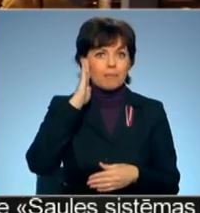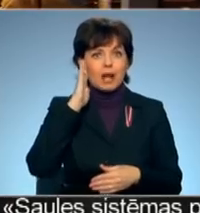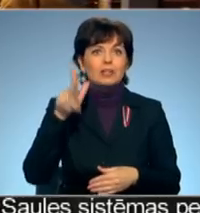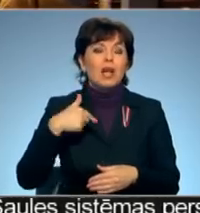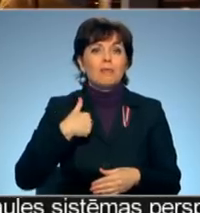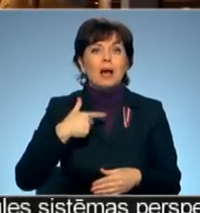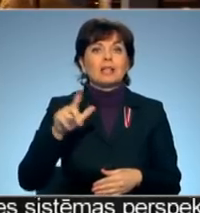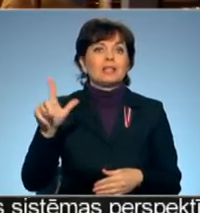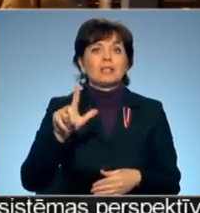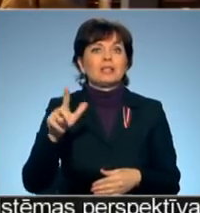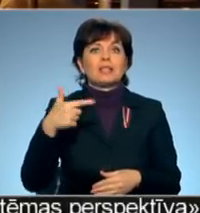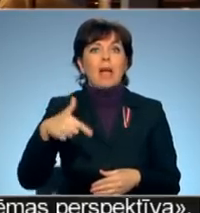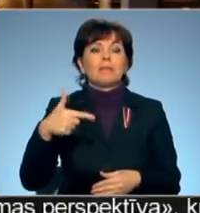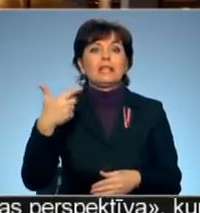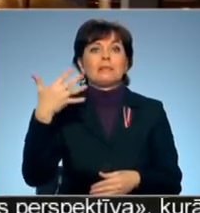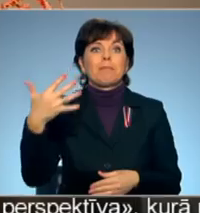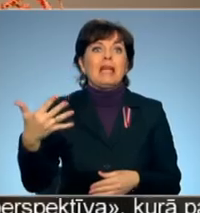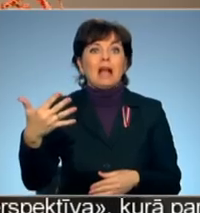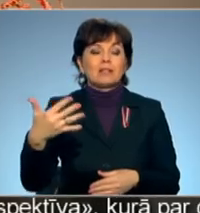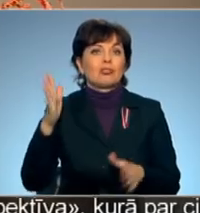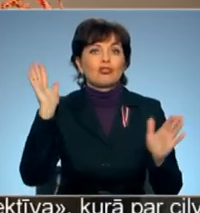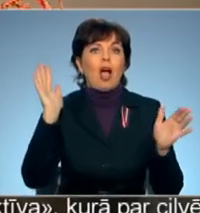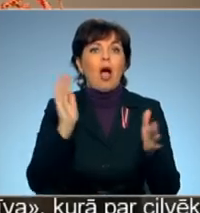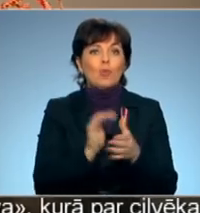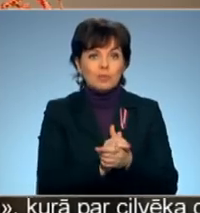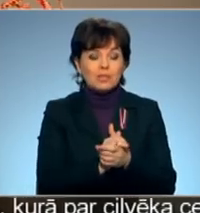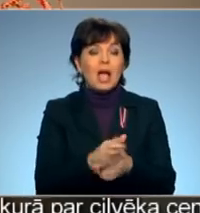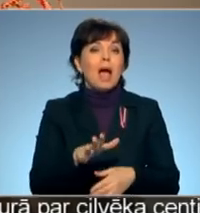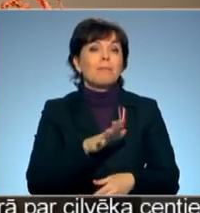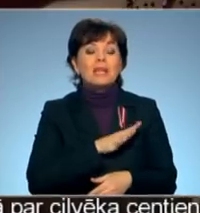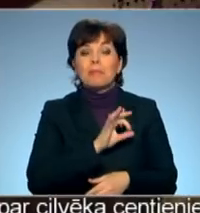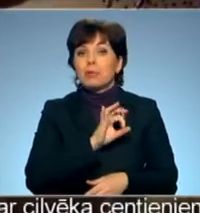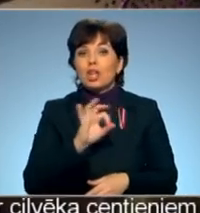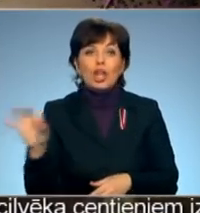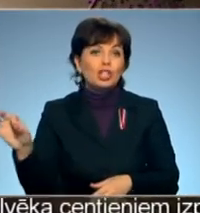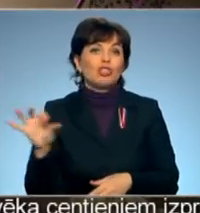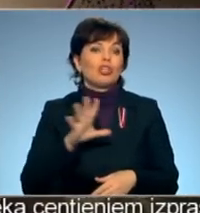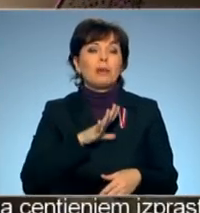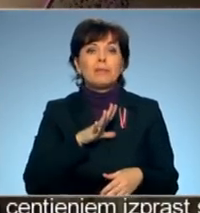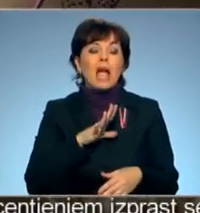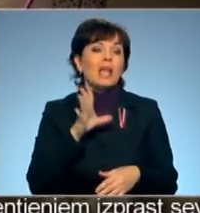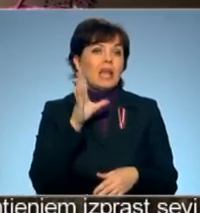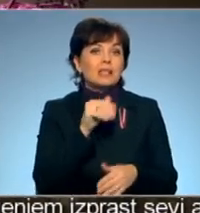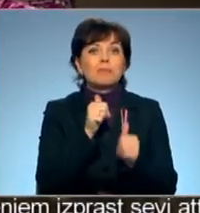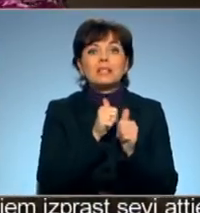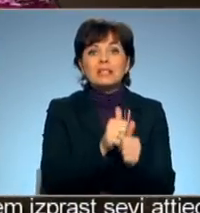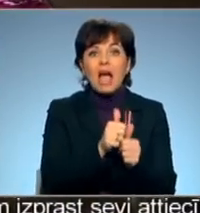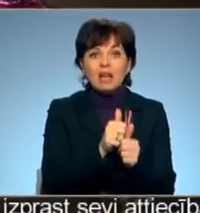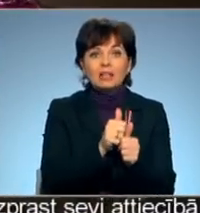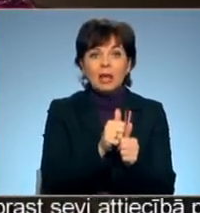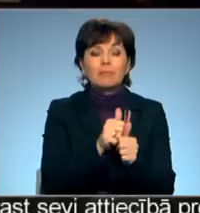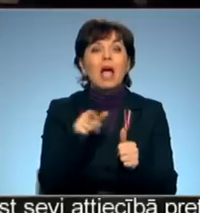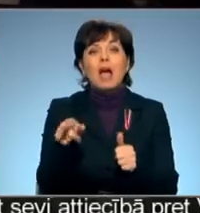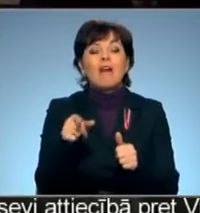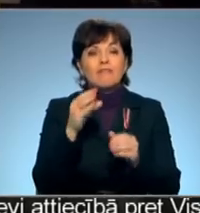ir 75. Šausmas! Tas bija brīnišķīgi, ka man bija iespēja tiešām sekot tam Edītes